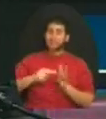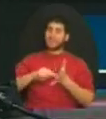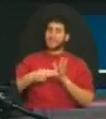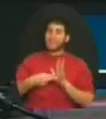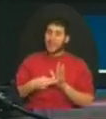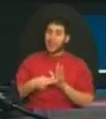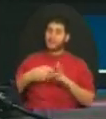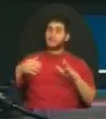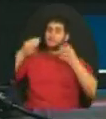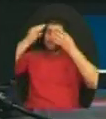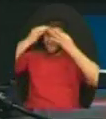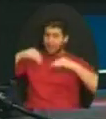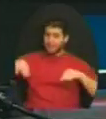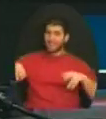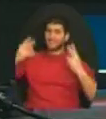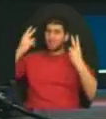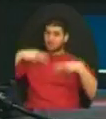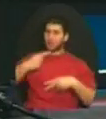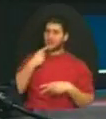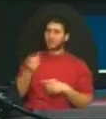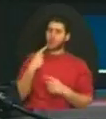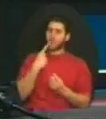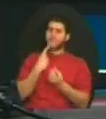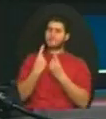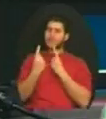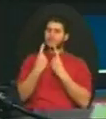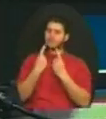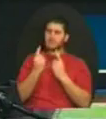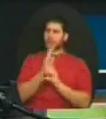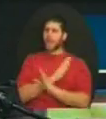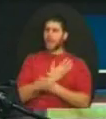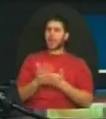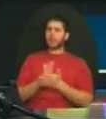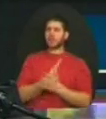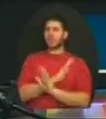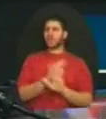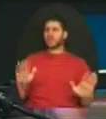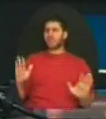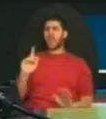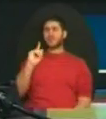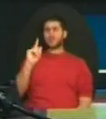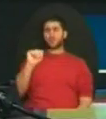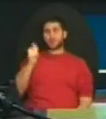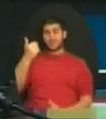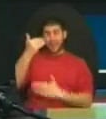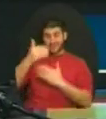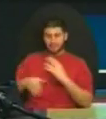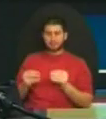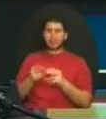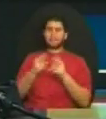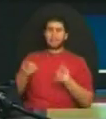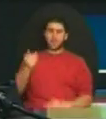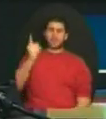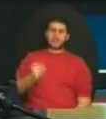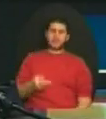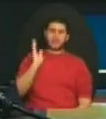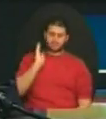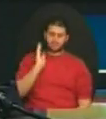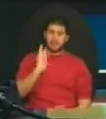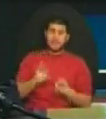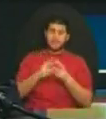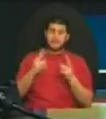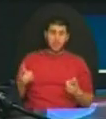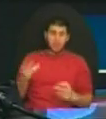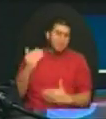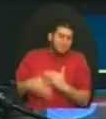ומוסכם זה אומר שאנחנו מתחילות מסע ומתן בלי החלטות, אבל אנחנו מסיימות אותו עם פתרון. הפתרון